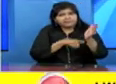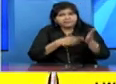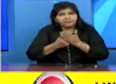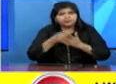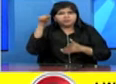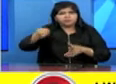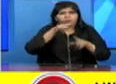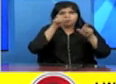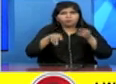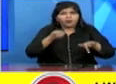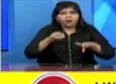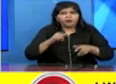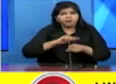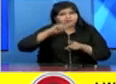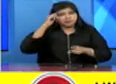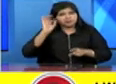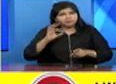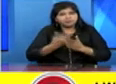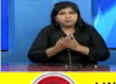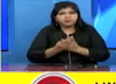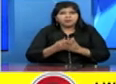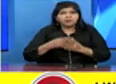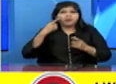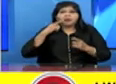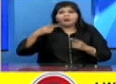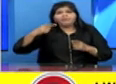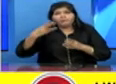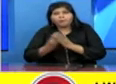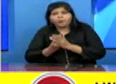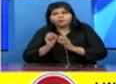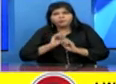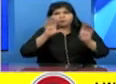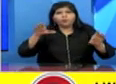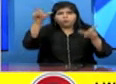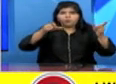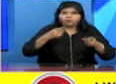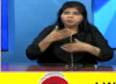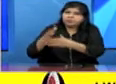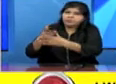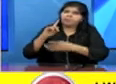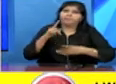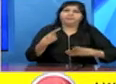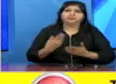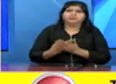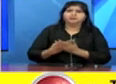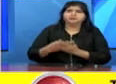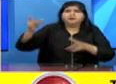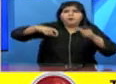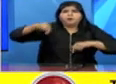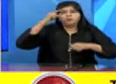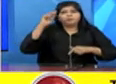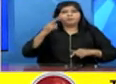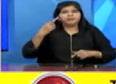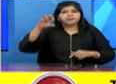आईटी प्रोफेशन में हैं, हम्म तो ऑडियो बना करके हम्म लोगों को शेयर कीजिए, बहुत सोशल मीडिया में वायरल